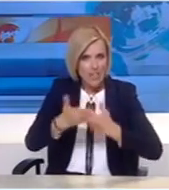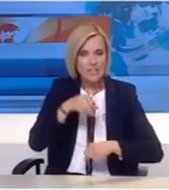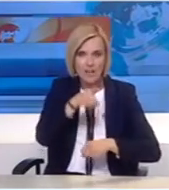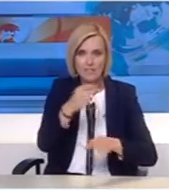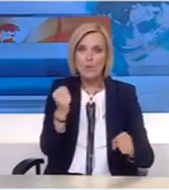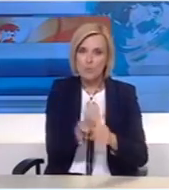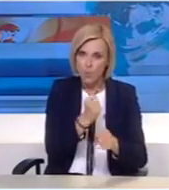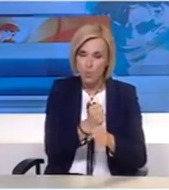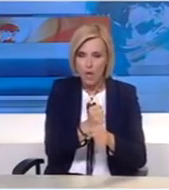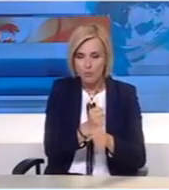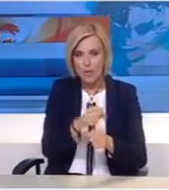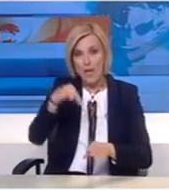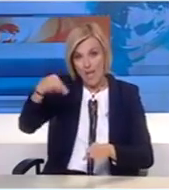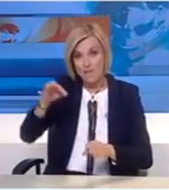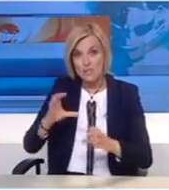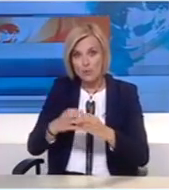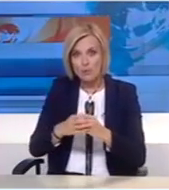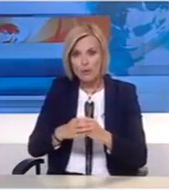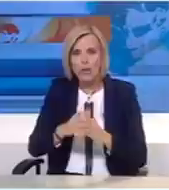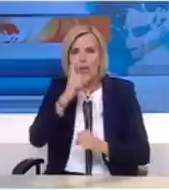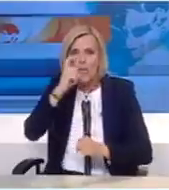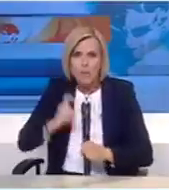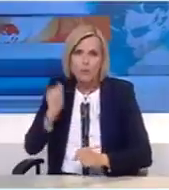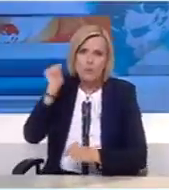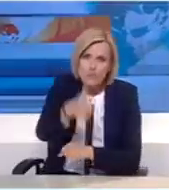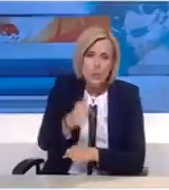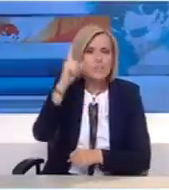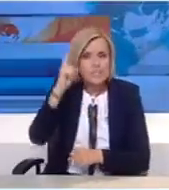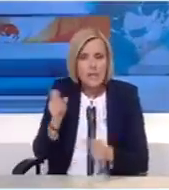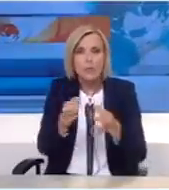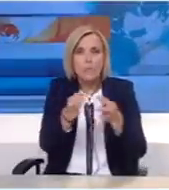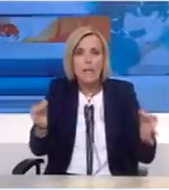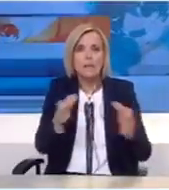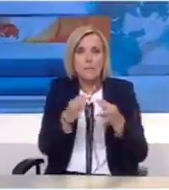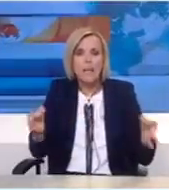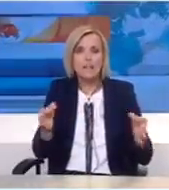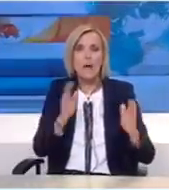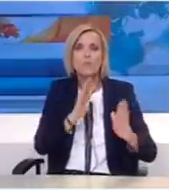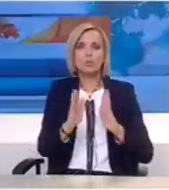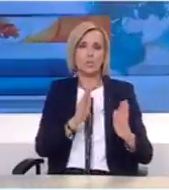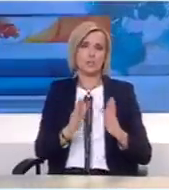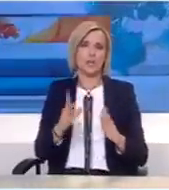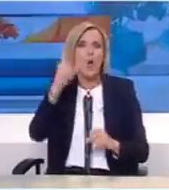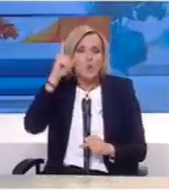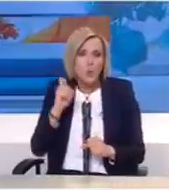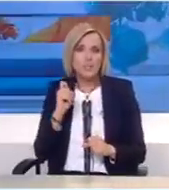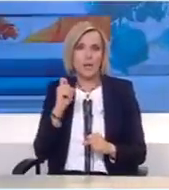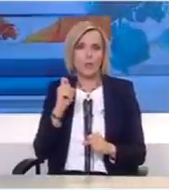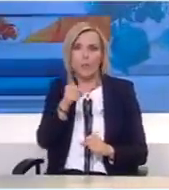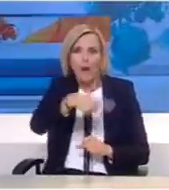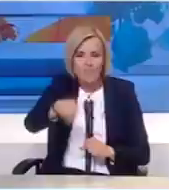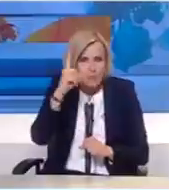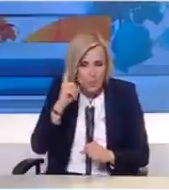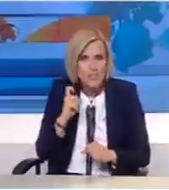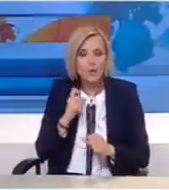ασχολούνται με ανθρώπους που είναι αυξημένου κινδύνου, πρέπει να τηρούν όλα τα μέτρα προστασίας και φυσικά το πρωτόκολλο του Universal Masking. Έτσι, είναι υποχρέωσή τους να τηρούν